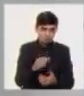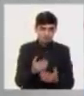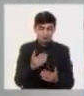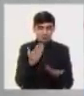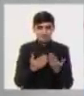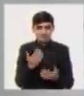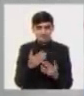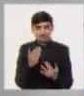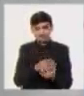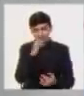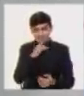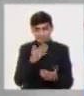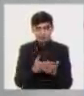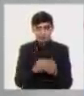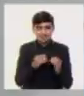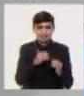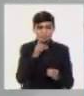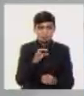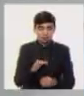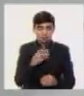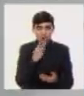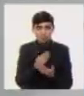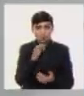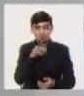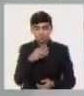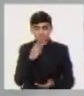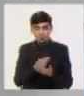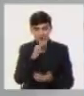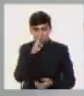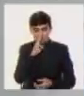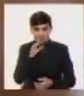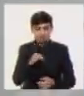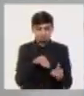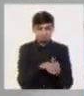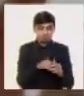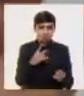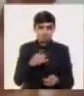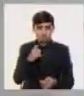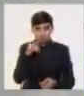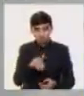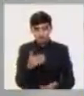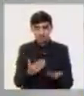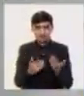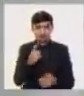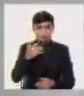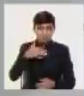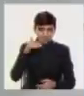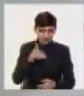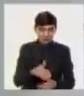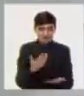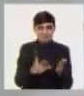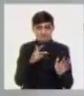говорим среднего казахстанца 10% от своей заработной платы, сколько бы у вас она ни была, 100 тысяч, 150,